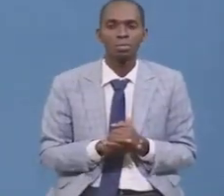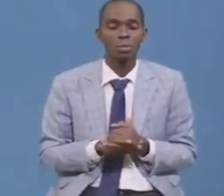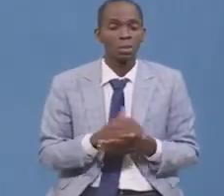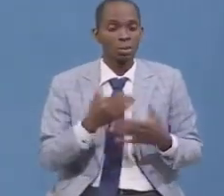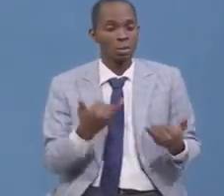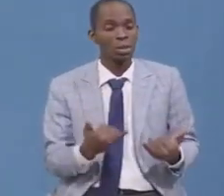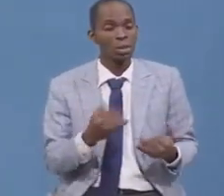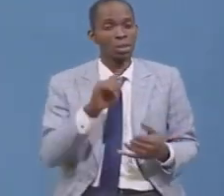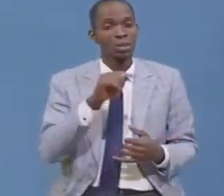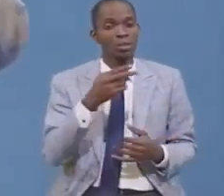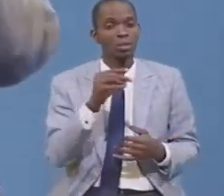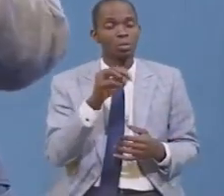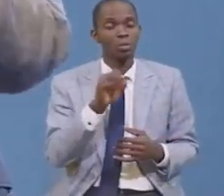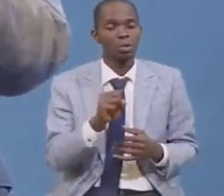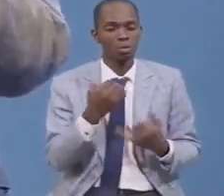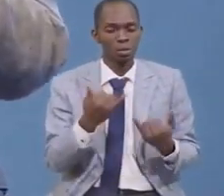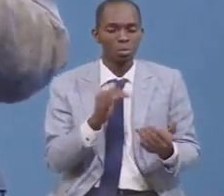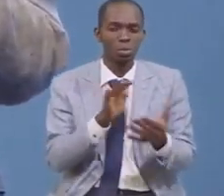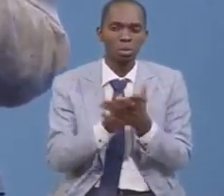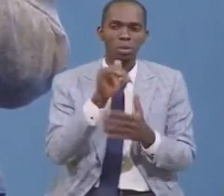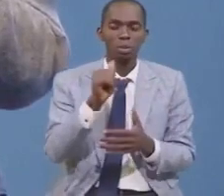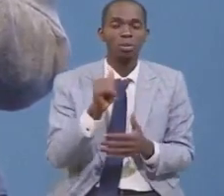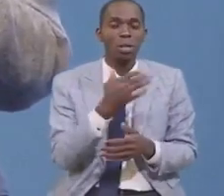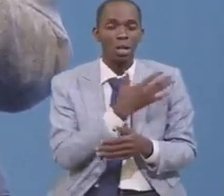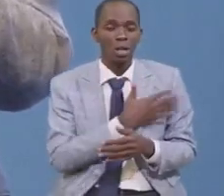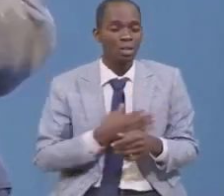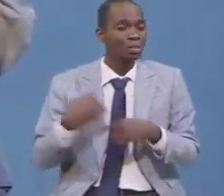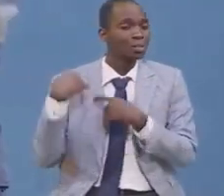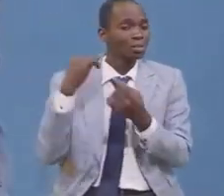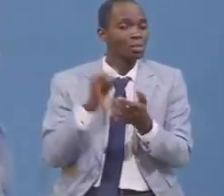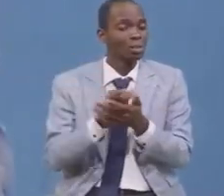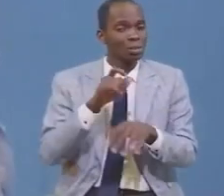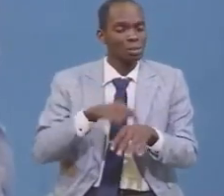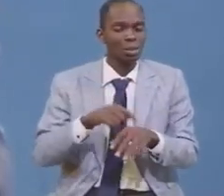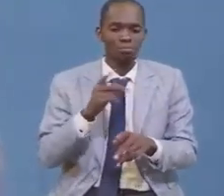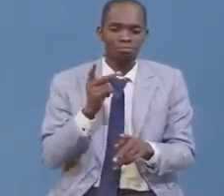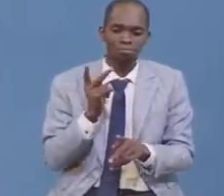believed. ఆయన నమ్మాడు. He kept that faith. అతడు